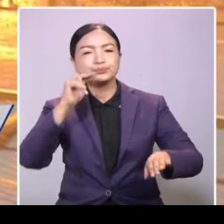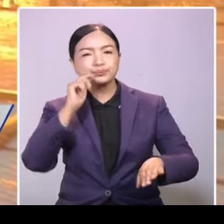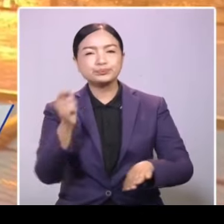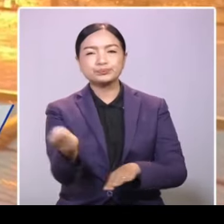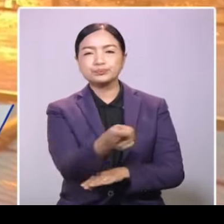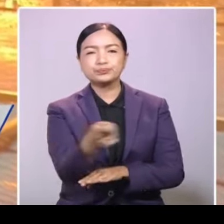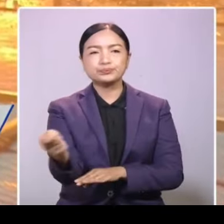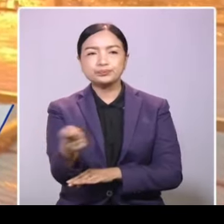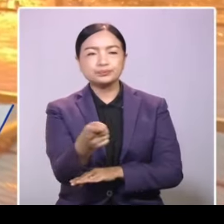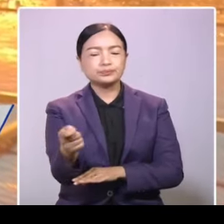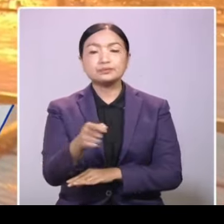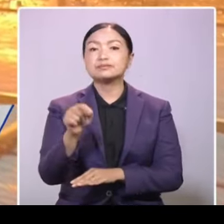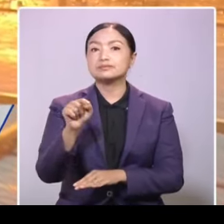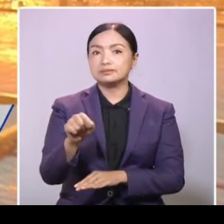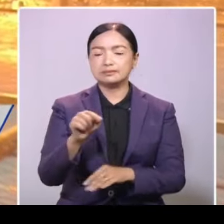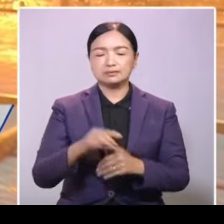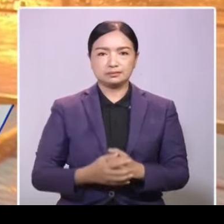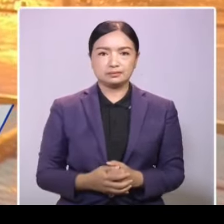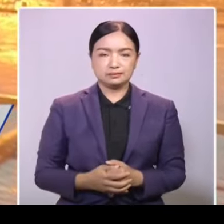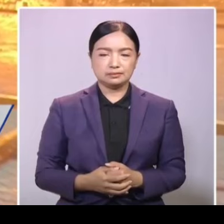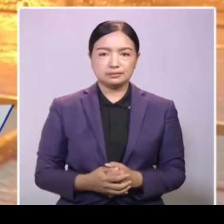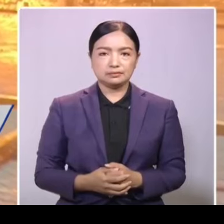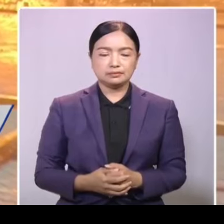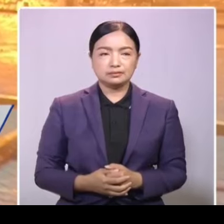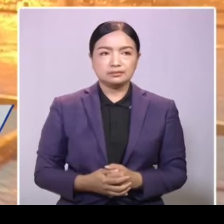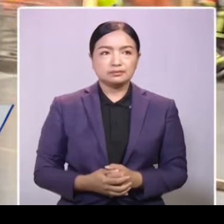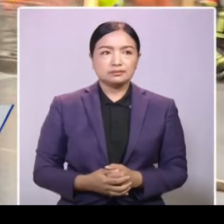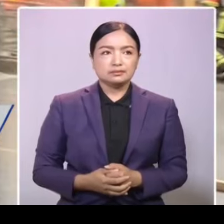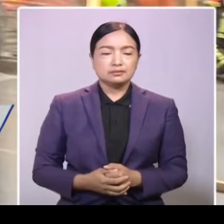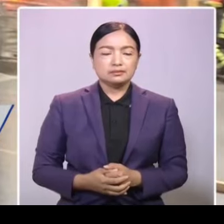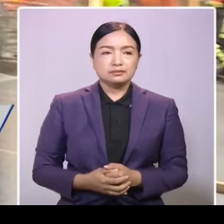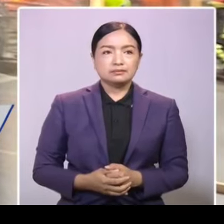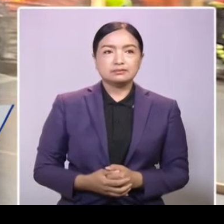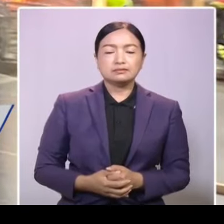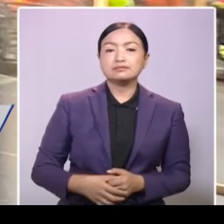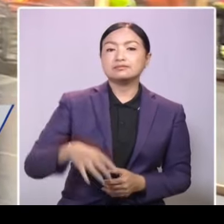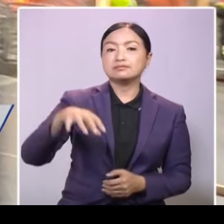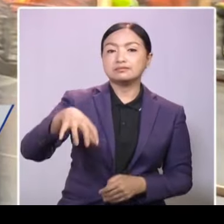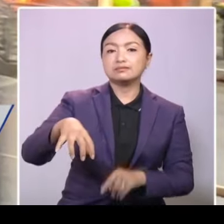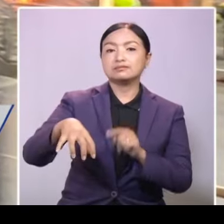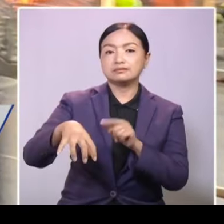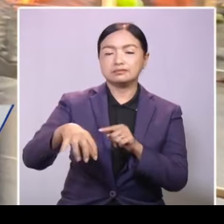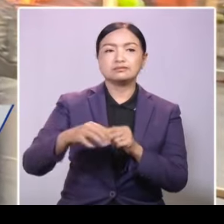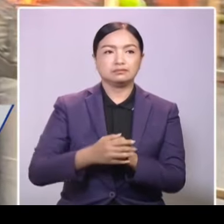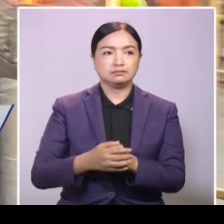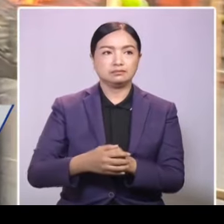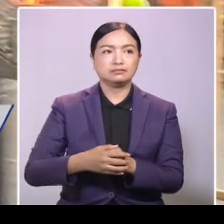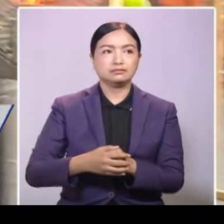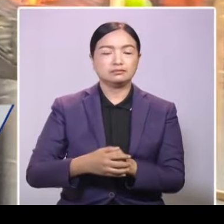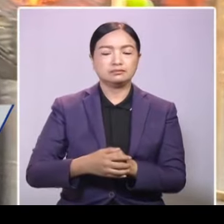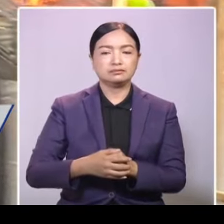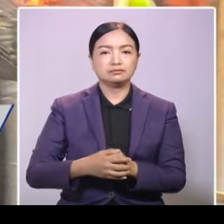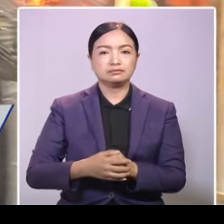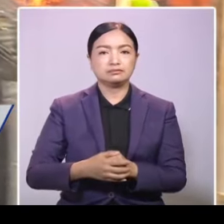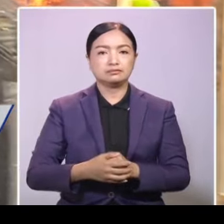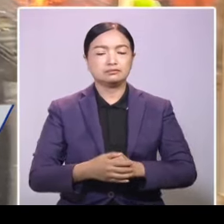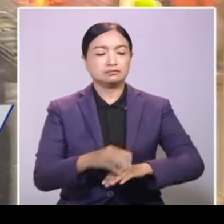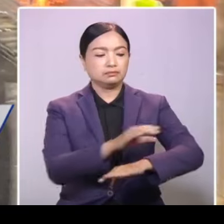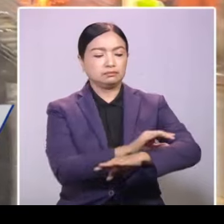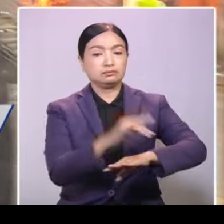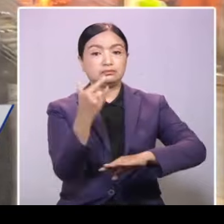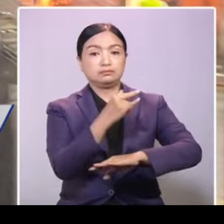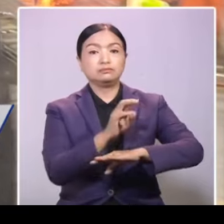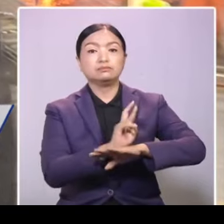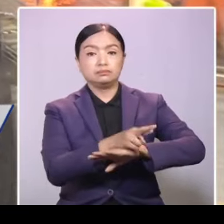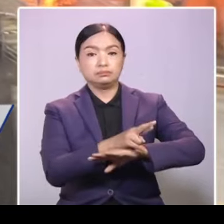ที่มากันในที่เกิดเหตุนะคะซึ่งบริเวณจุดอาคารนี้เนี่ยเขาบอกว่ามันห่างจากสถานีแอร์พอร์ตลิงก์ราม